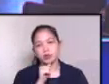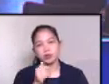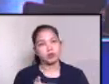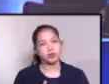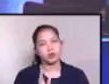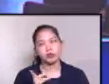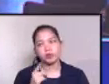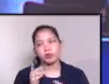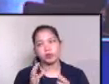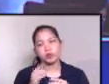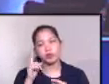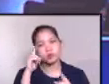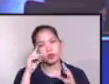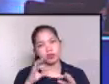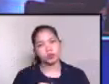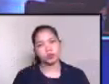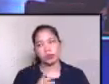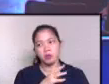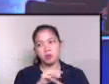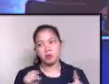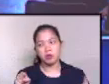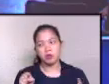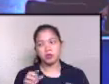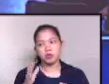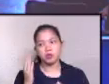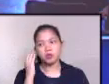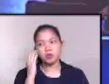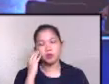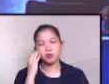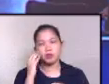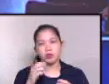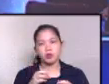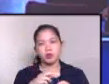si Cardema sa desisyon. Pero itinuturing na raw nilang